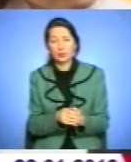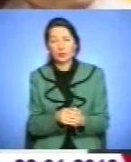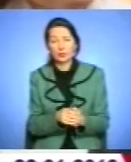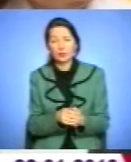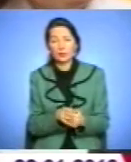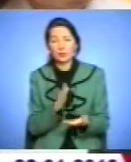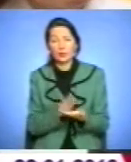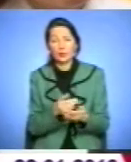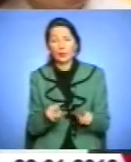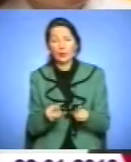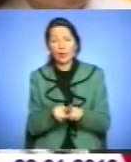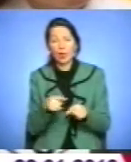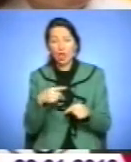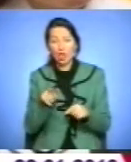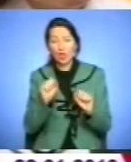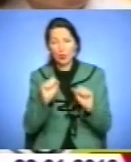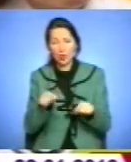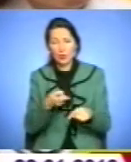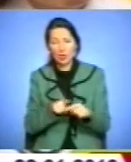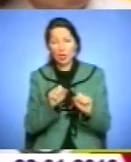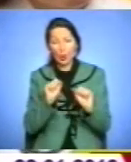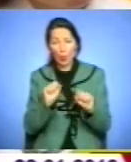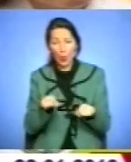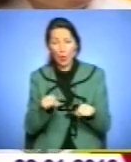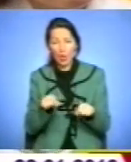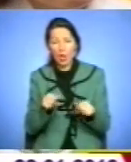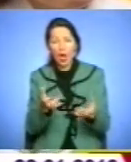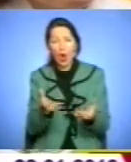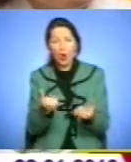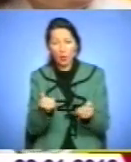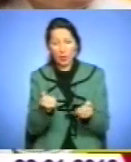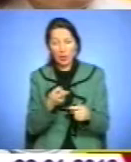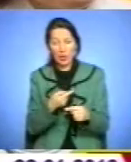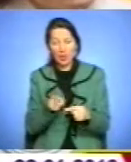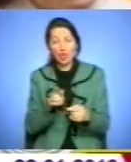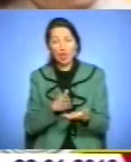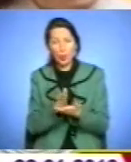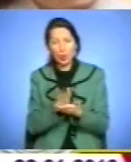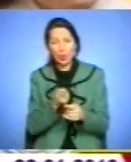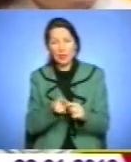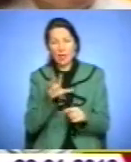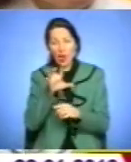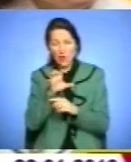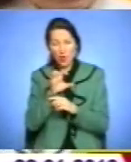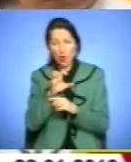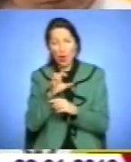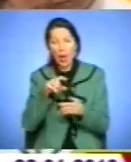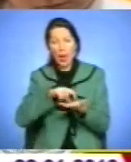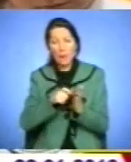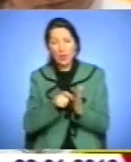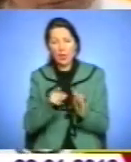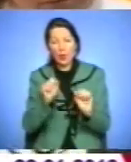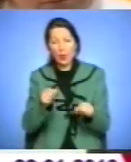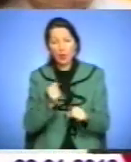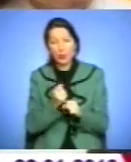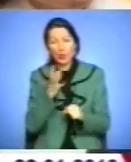Є також інші можливості, які можна отримати, інші послуги. Це є фотокабіна, де можна зробити фотографію. Є